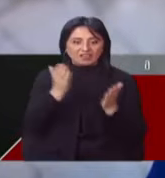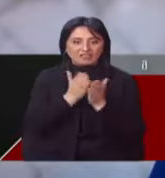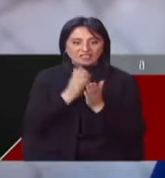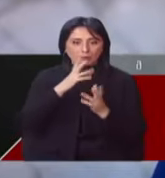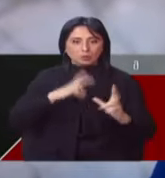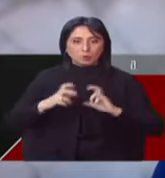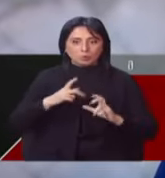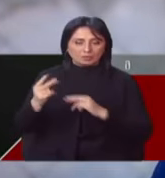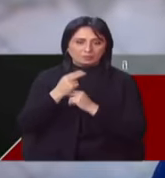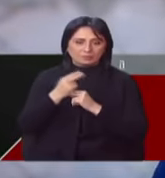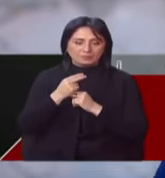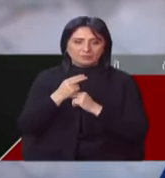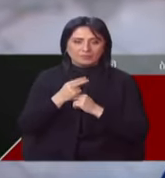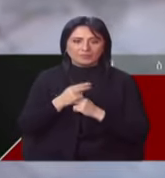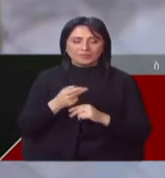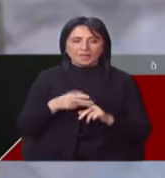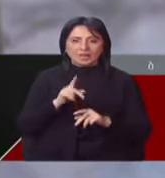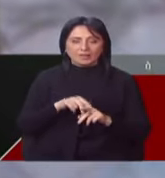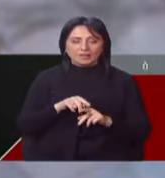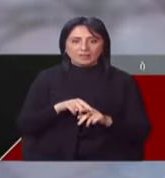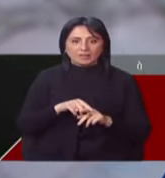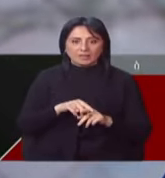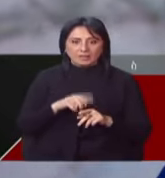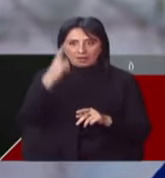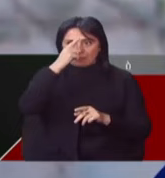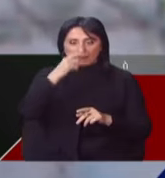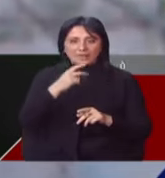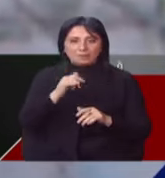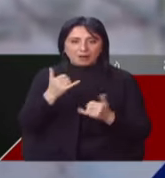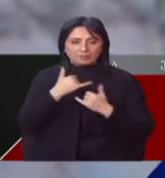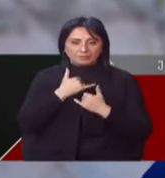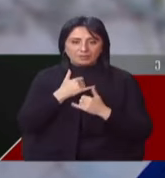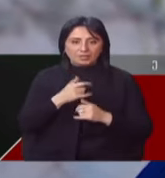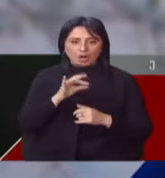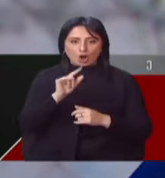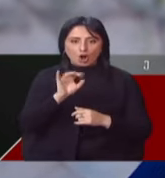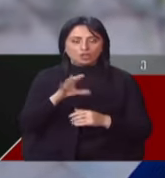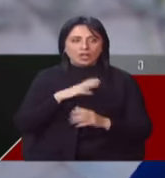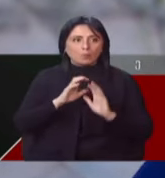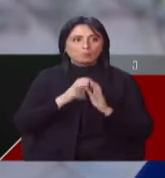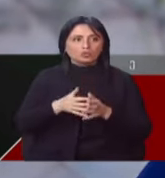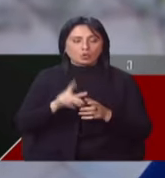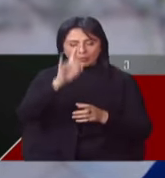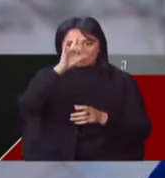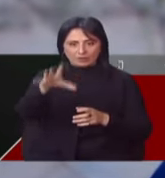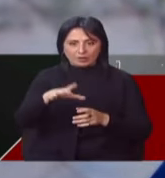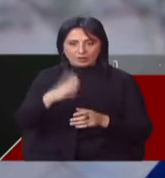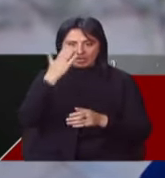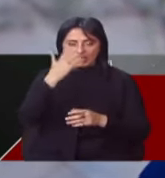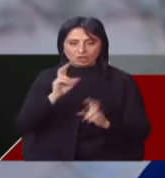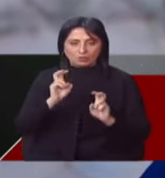ვსწავლობდი. და ეგ ედმა გამიღიმა ძალიან. ოთარი იყო მსოფლიო კინოს ლეგენდა.